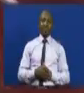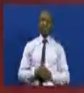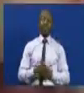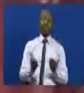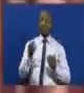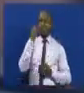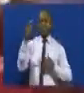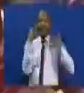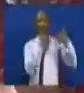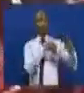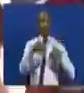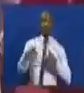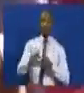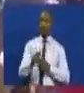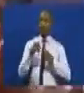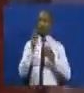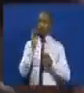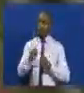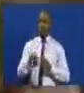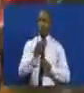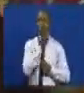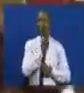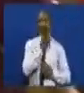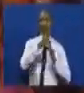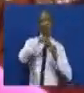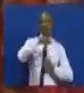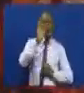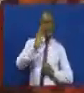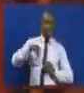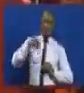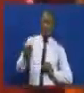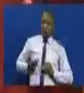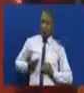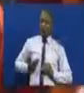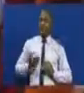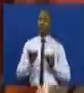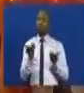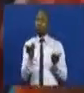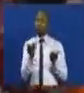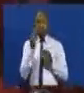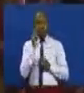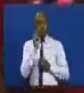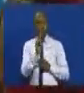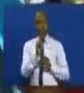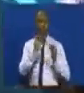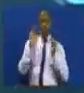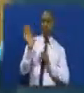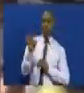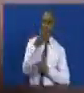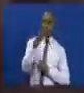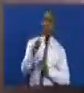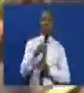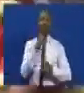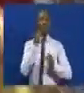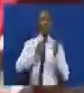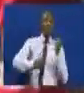Ukiangalia mchezo huu mtazamaji, unachezwa sana na wanaume. Wanawake nao walikuwepo, lakini walikuwa washereheshaji, wao wanaimba, wanakimbia.